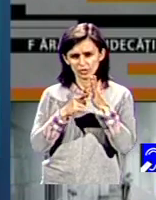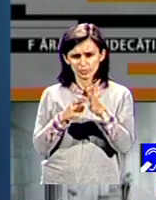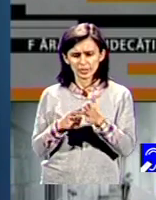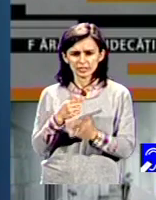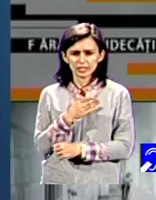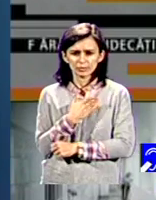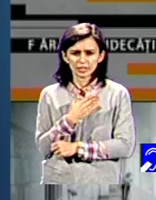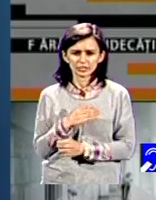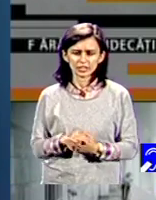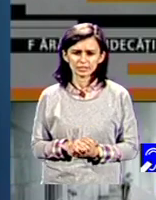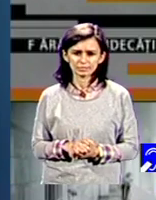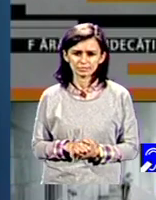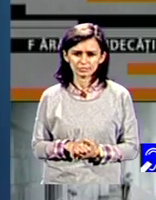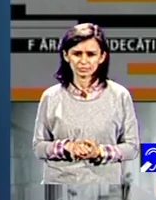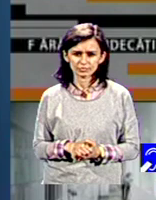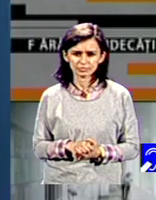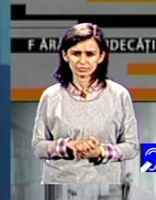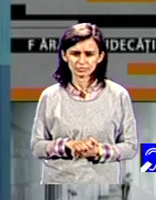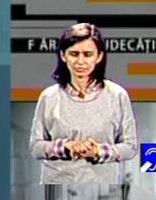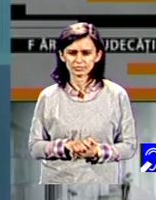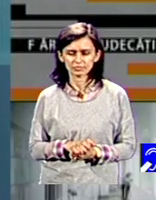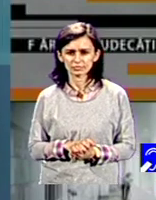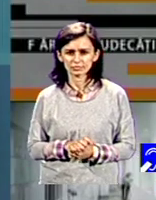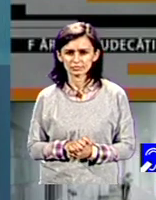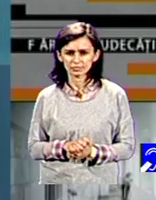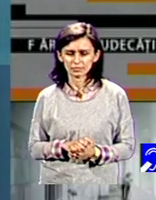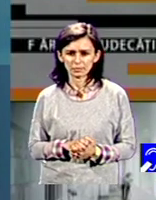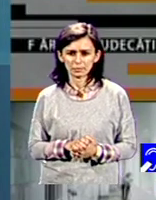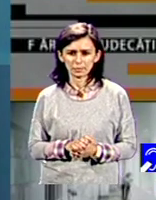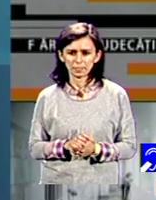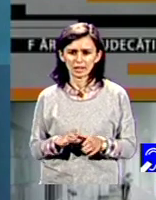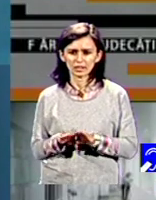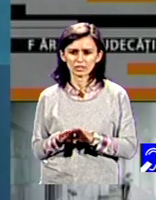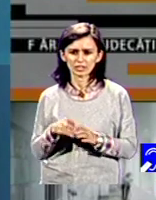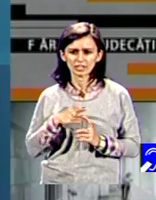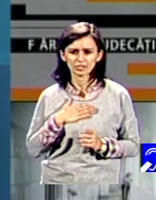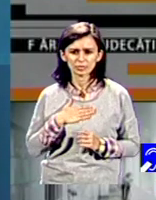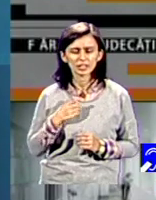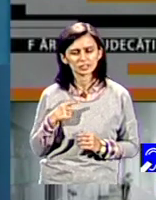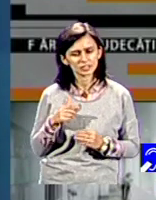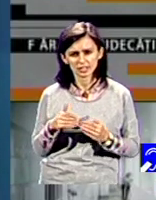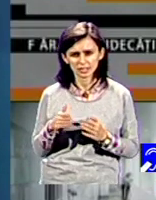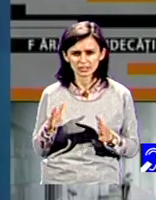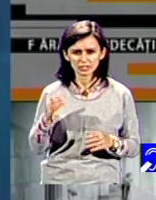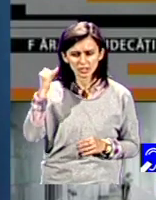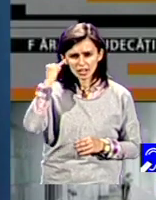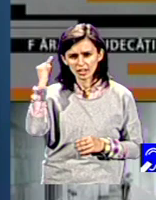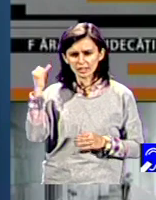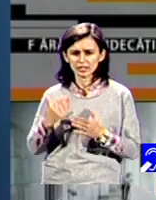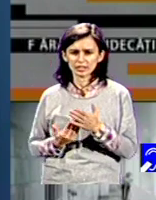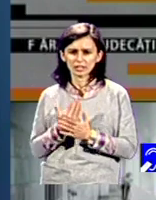Colegii mei sunt o să spun a sunt tot timpul deschis la noi e dar pe zona de responsabilitate